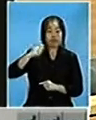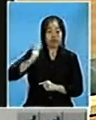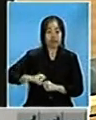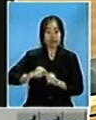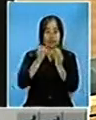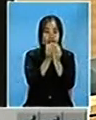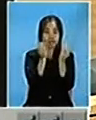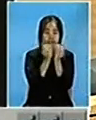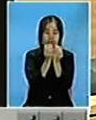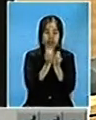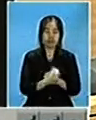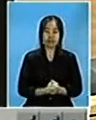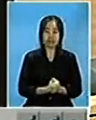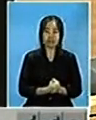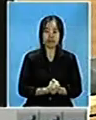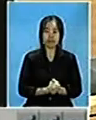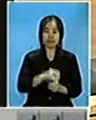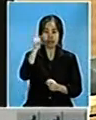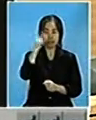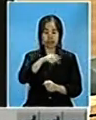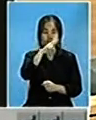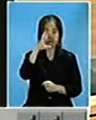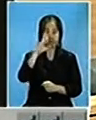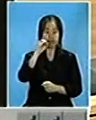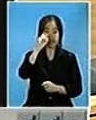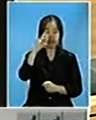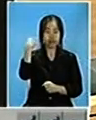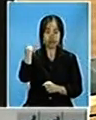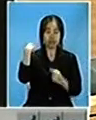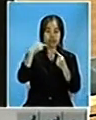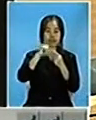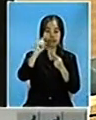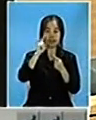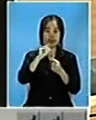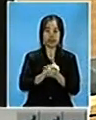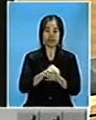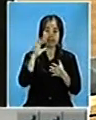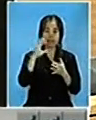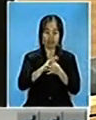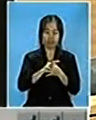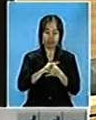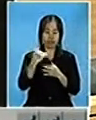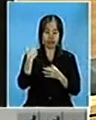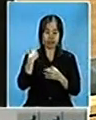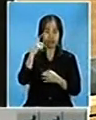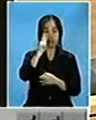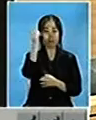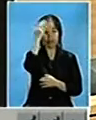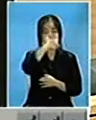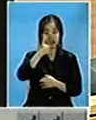14/253ที่ให้ศาลรัฐธรรมนูญวินิจฉัยความเป็นรัฐมนตรีของท่านอาจารย์อภิสิทธิ์เวชชาชีวะนายกรัฐ